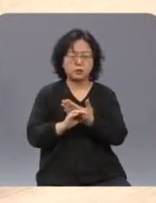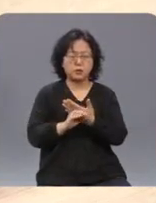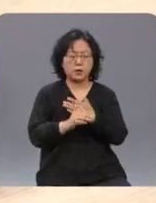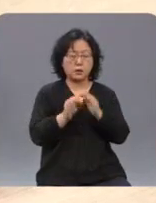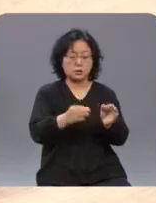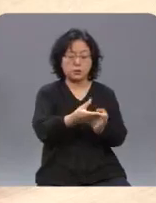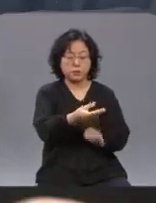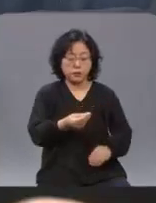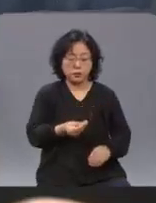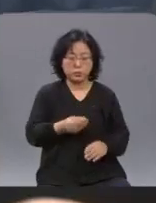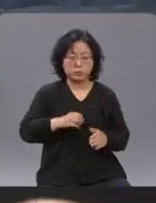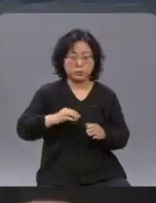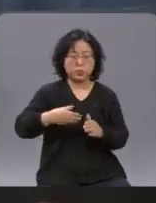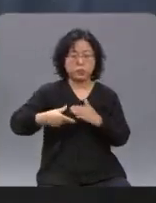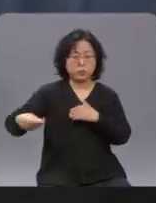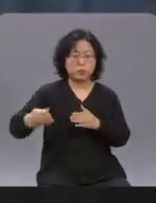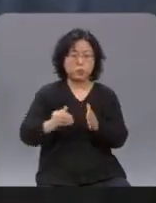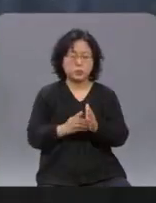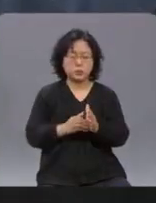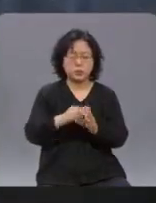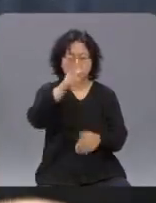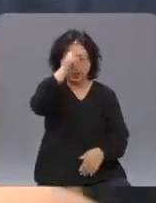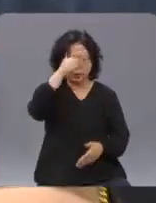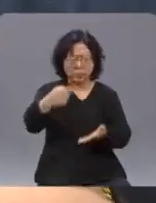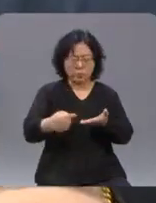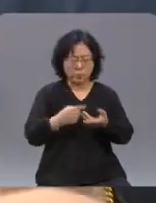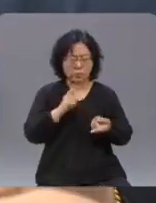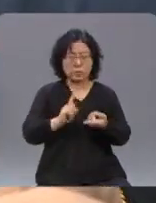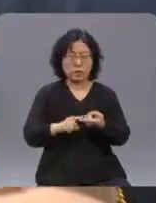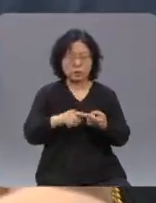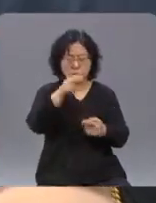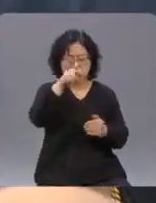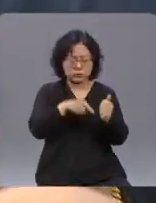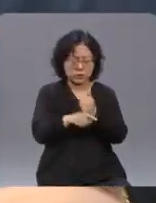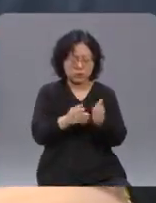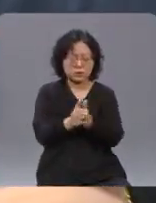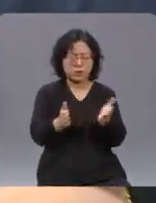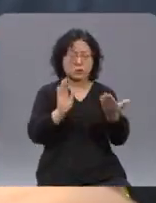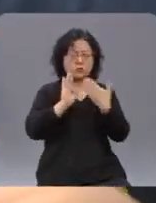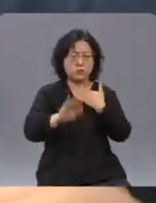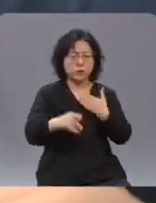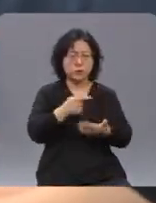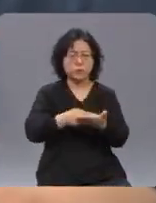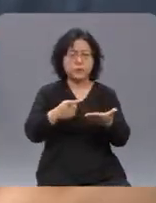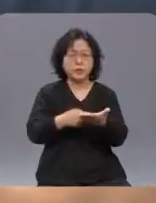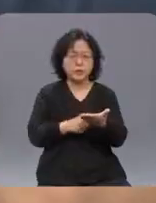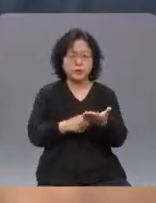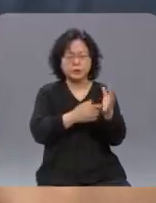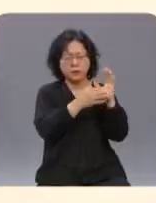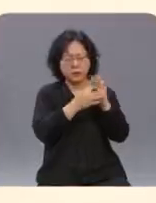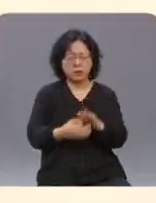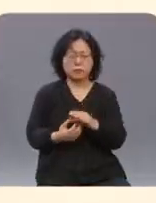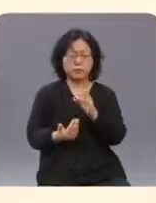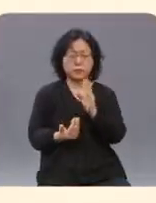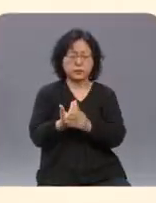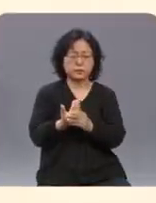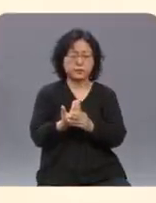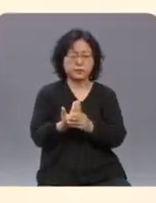권유를 해서 대출 받고 경찰이 고소 사건에 대한 수사에 들어간 뒤에도 피해자는 계속 나왔습니다